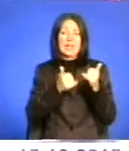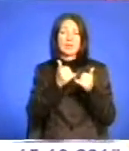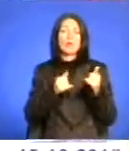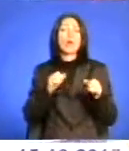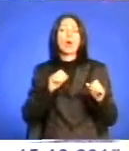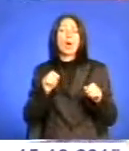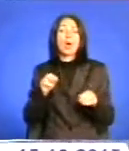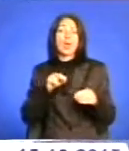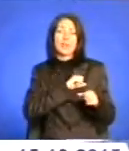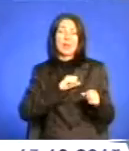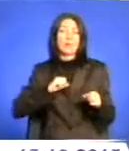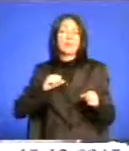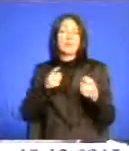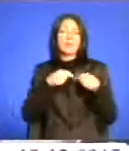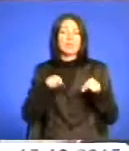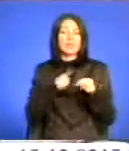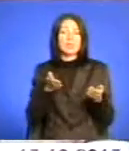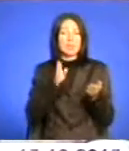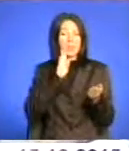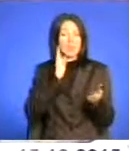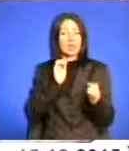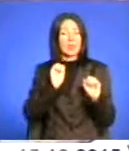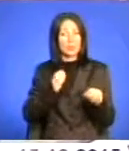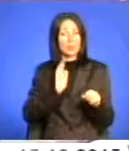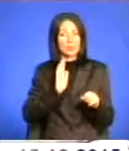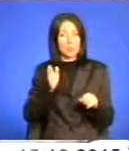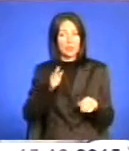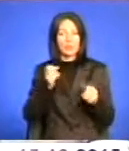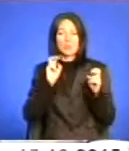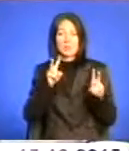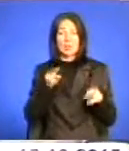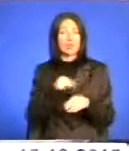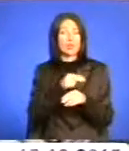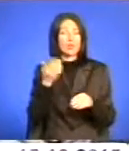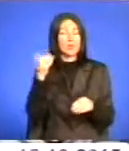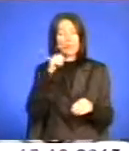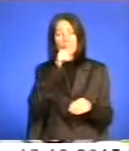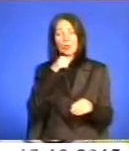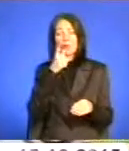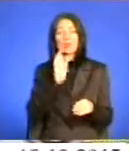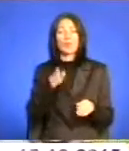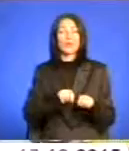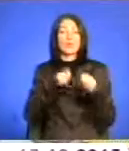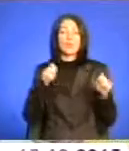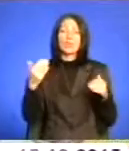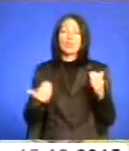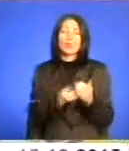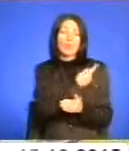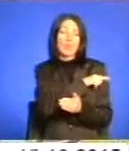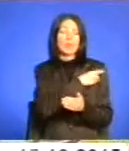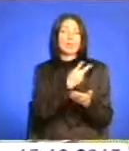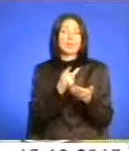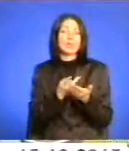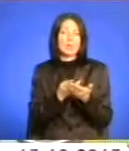де жінки зможуть проходити спеціальне лікування. У минулому році було відкрите нове поліклінічне